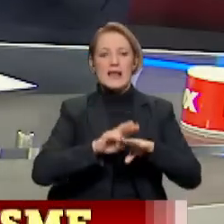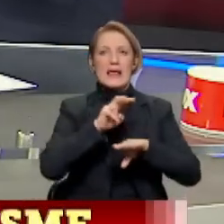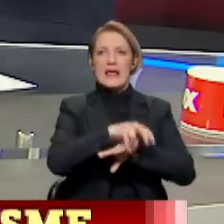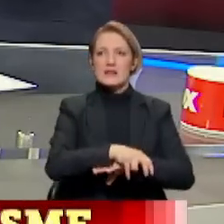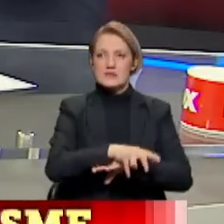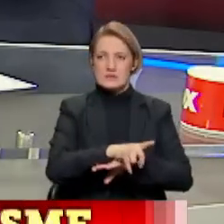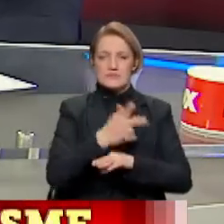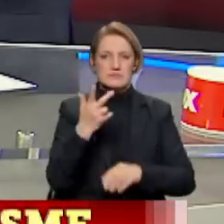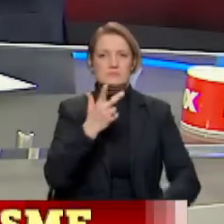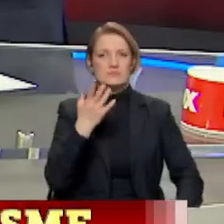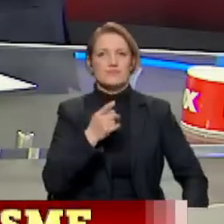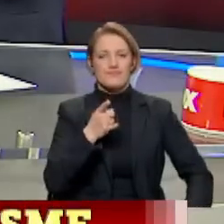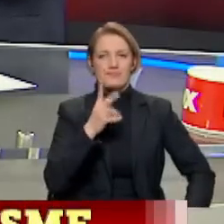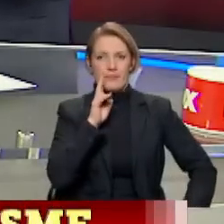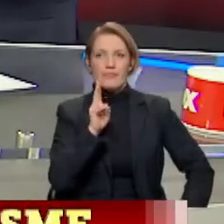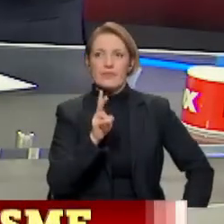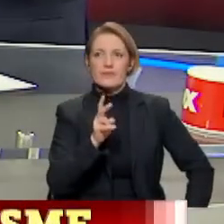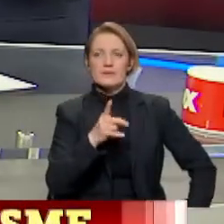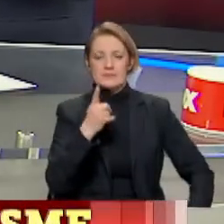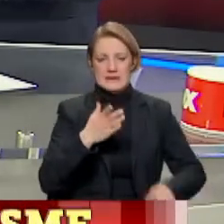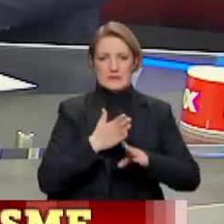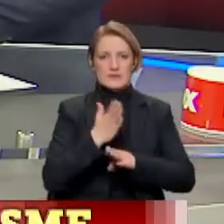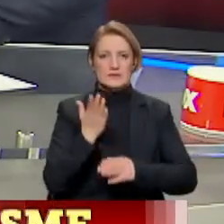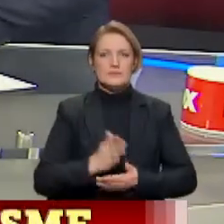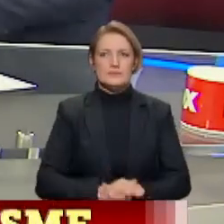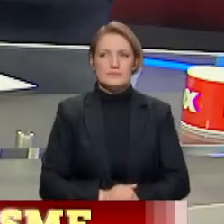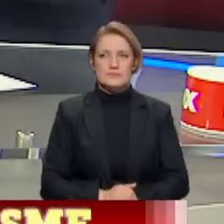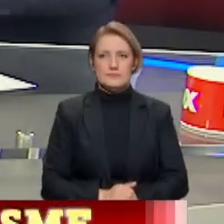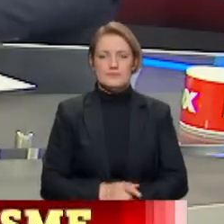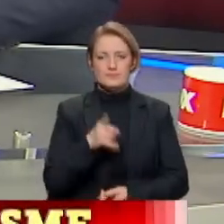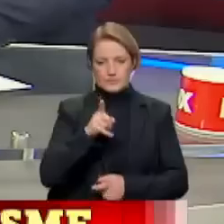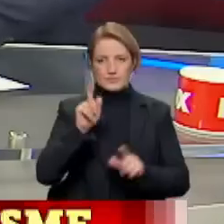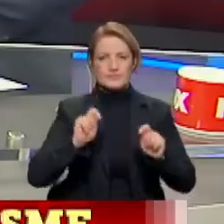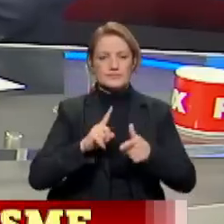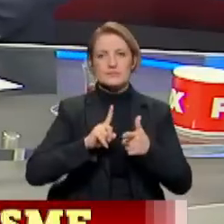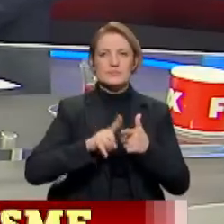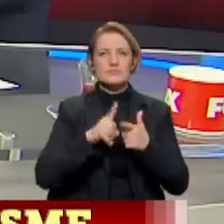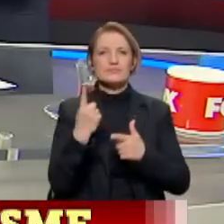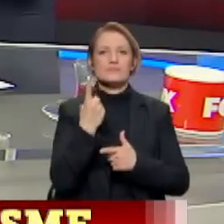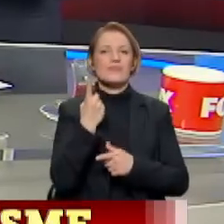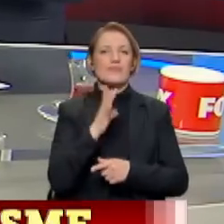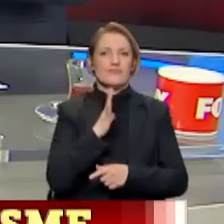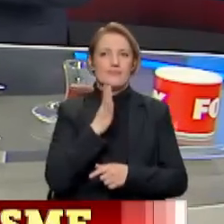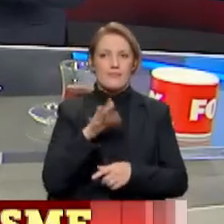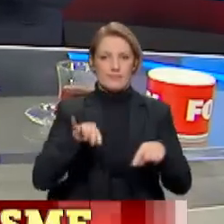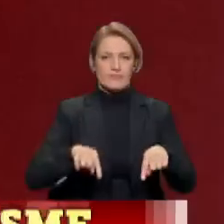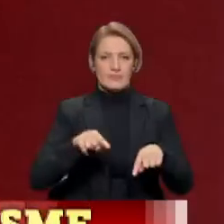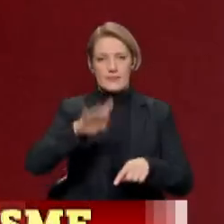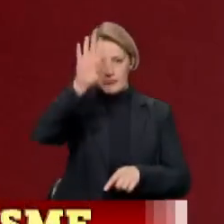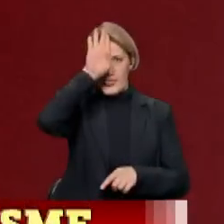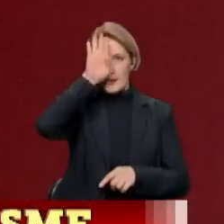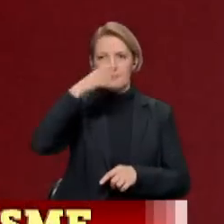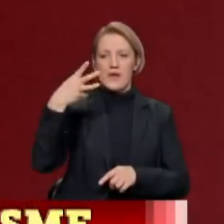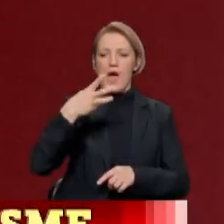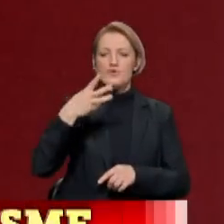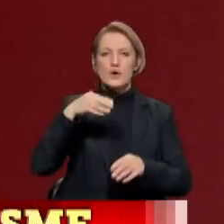hızlandıracak faktörlerden biri olarak görüldüğü bir gerçek. Bir kere bu yapılıyor. İkincisi, bir şey daha var burada. İstanbul